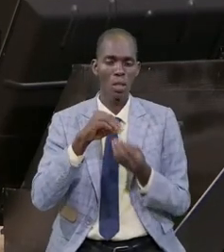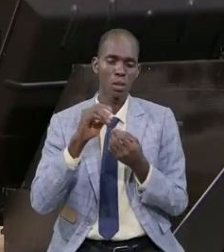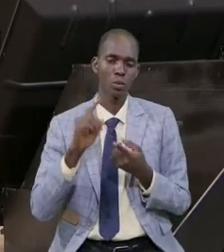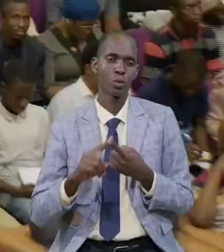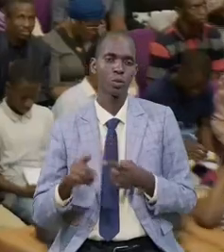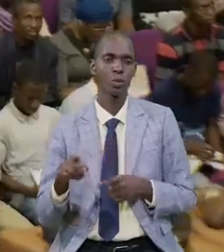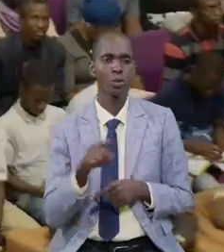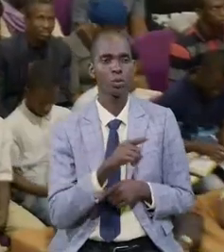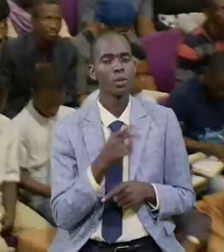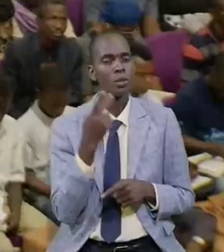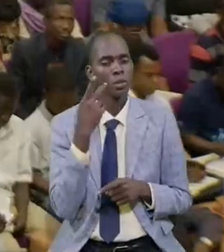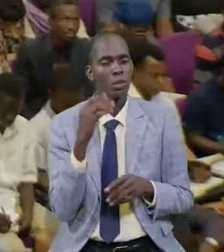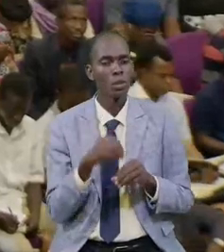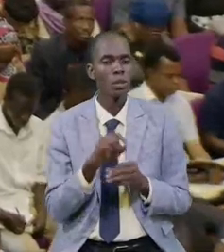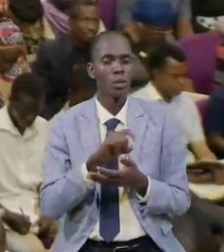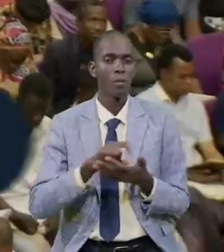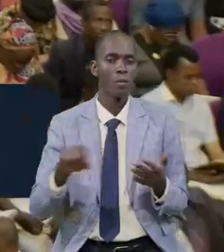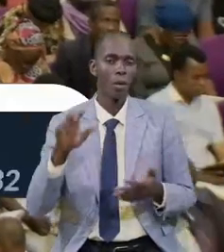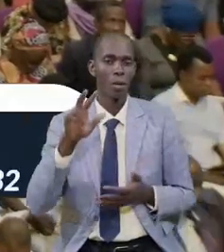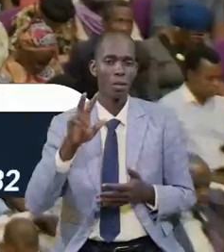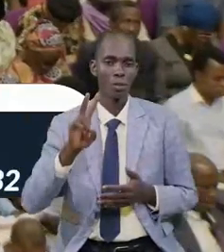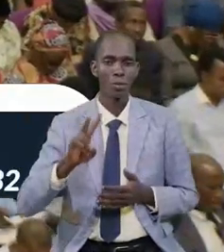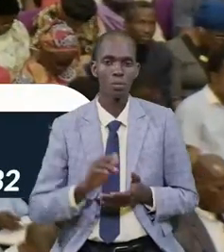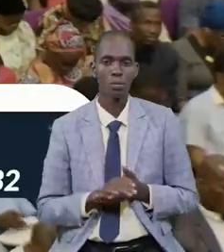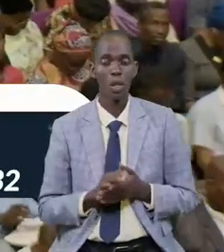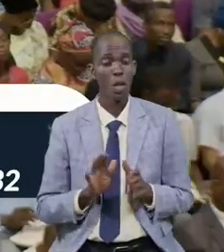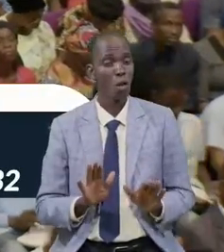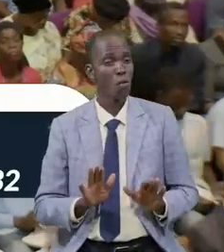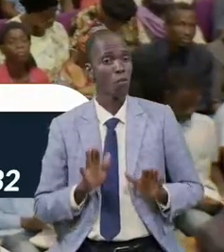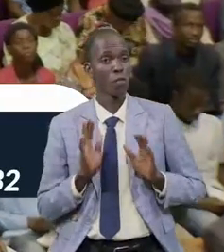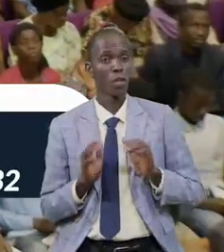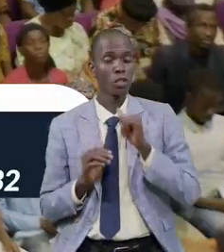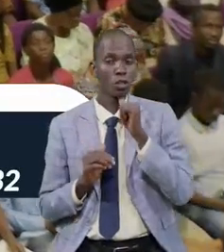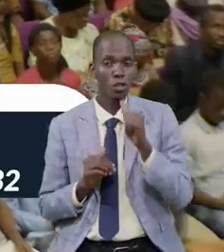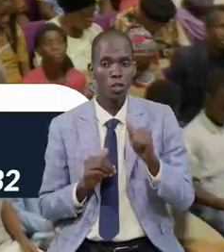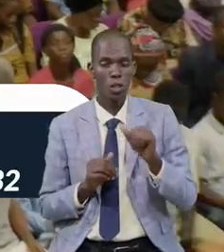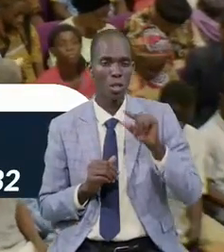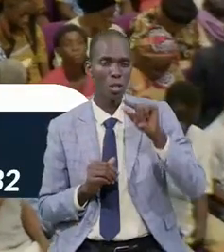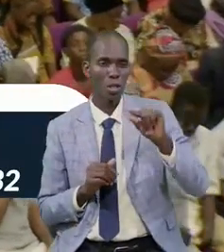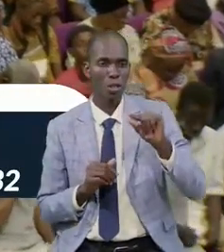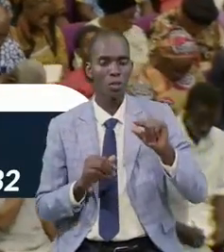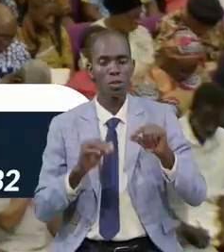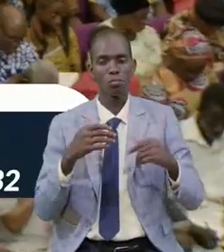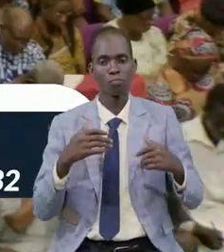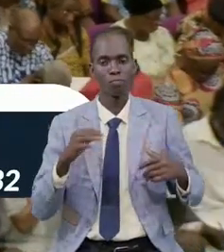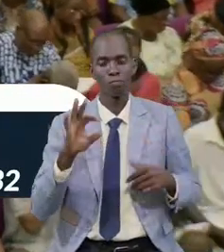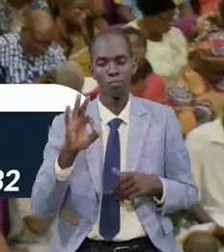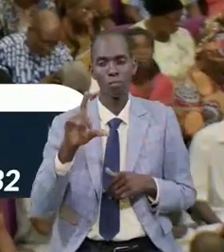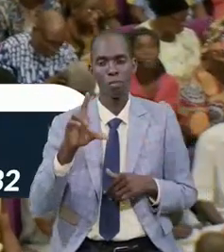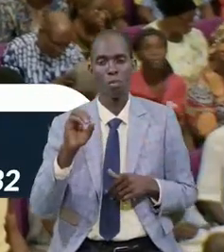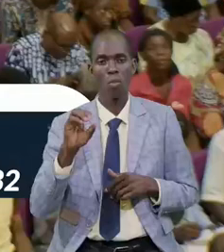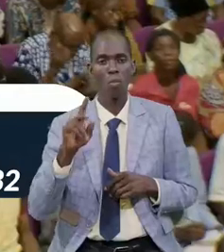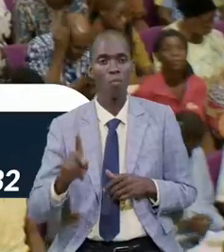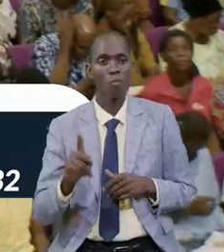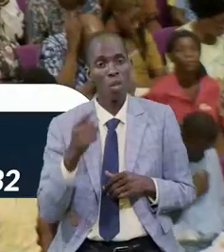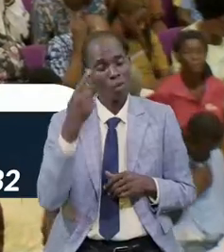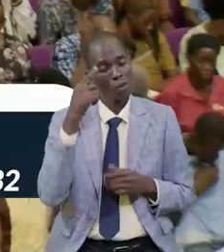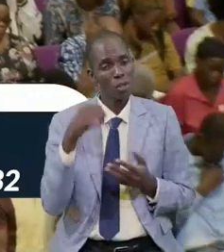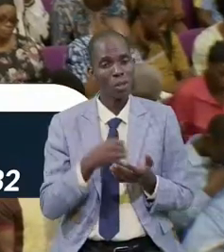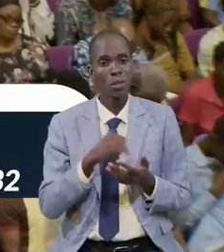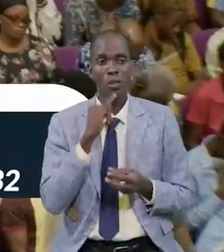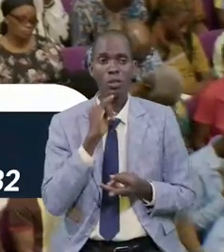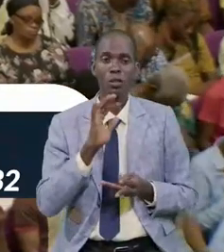32 dit, ne crains point, petit troupeau, car votre